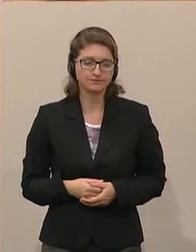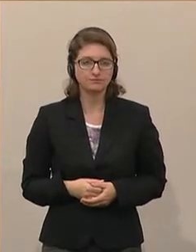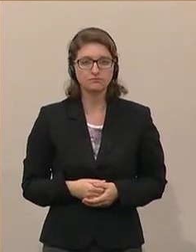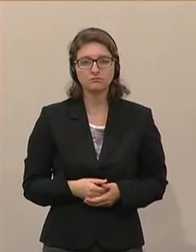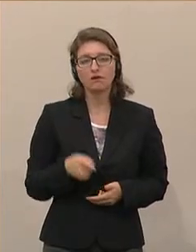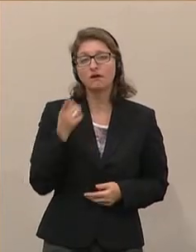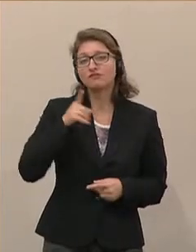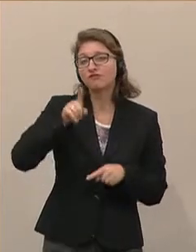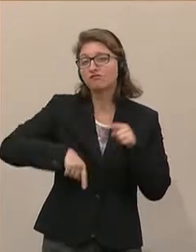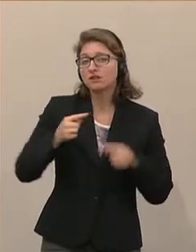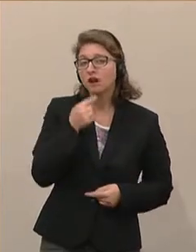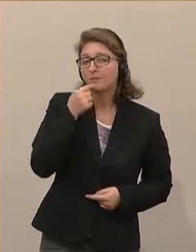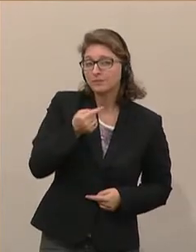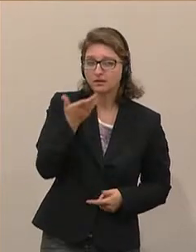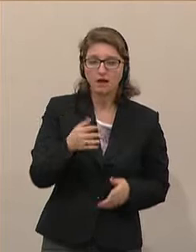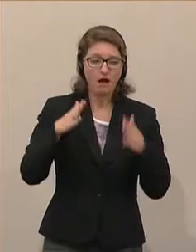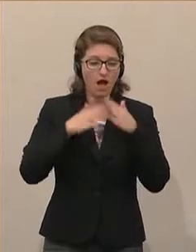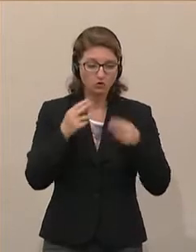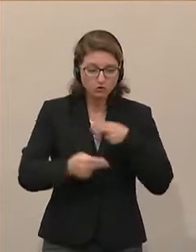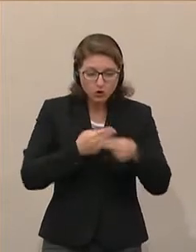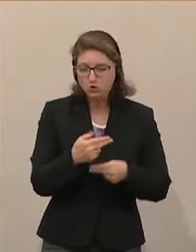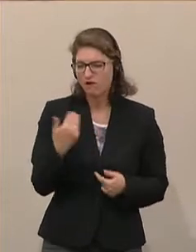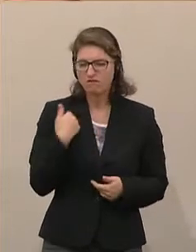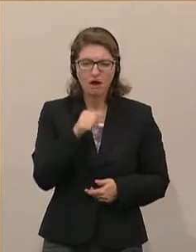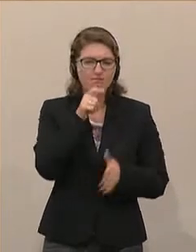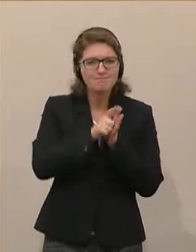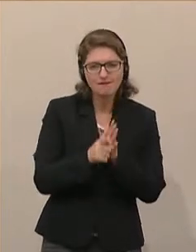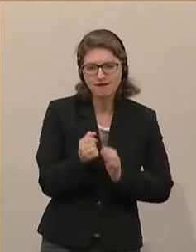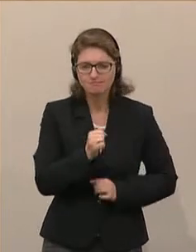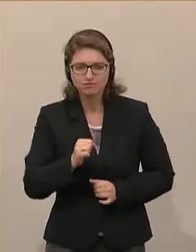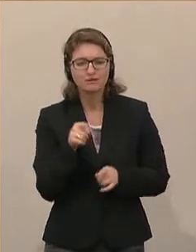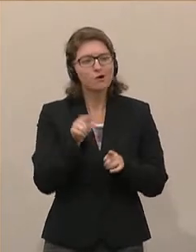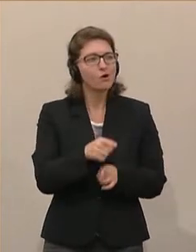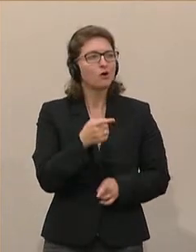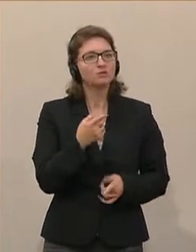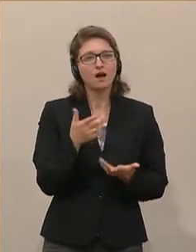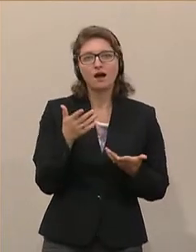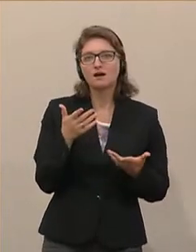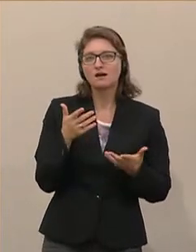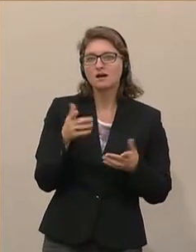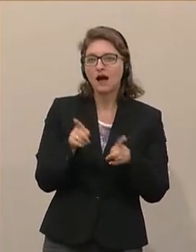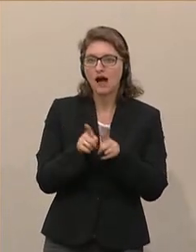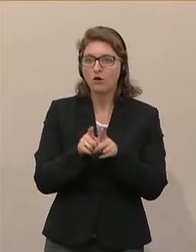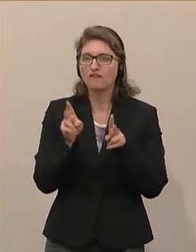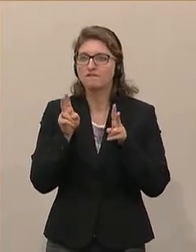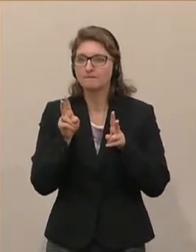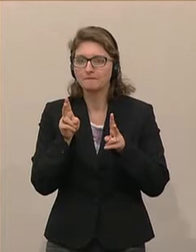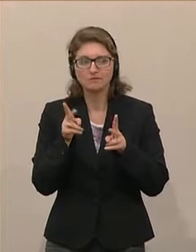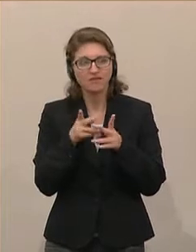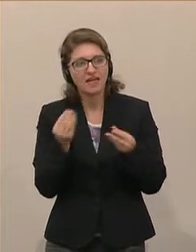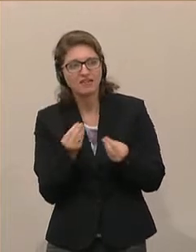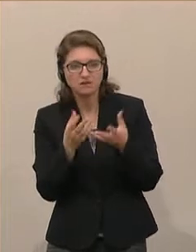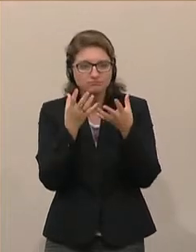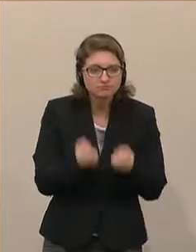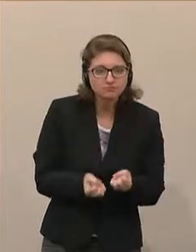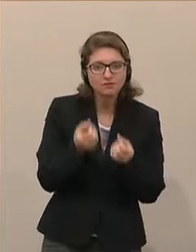Auf die falsche Behauptung, dass die Hausdurchsuchung als rechtswidrig war und dass Sie gerne auslassen, dass da nichts dass da etwas tatsächlich rausgekommen ist, dass es auch wirklich